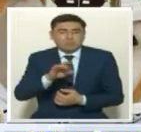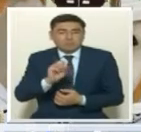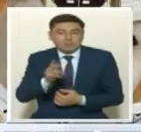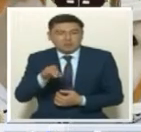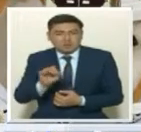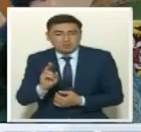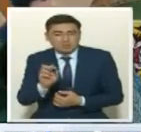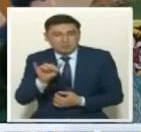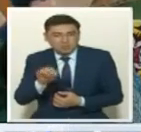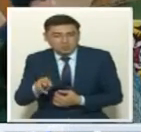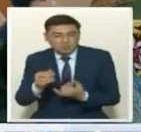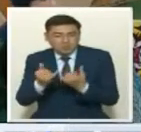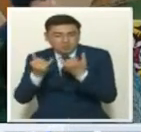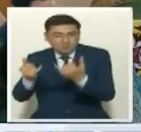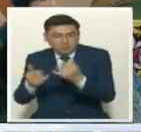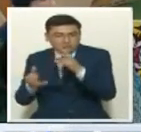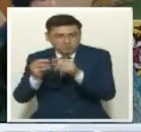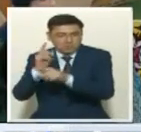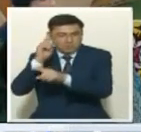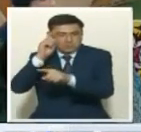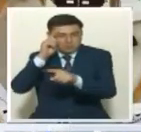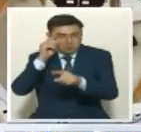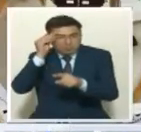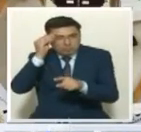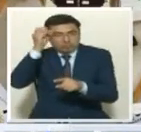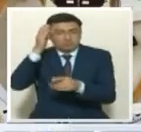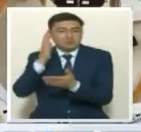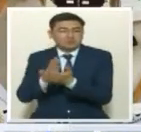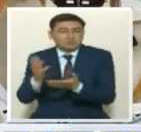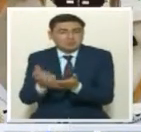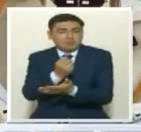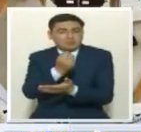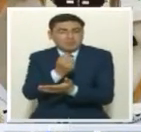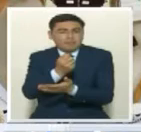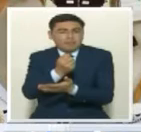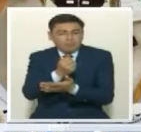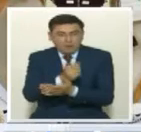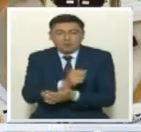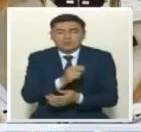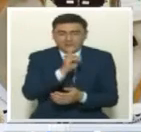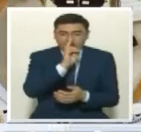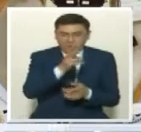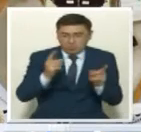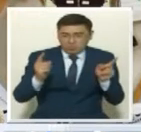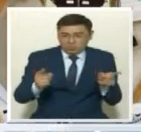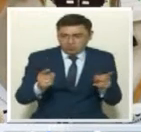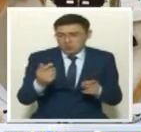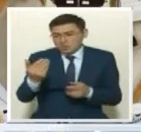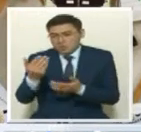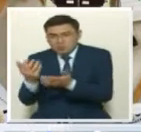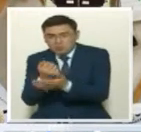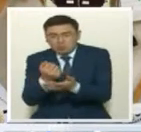арқылы білімдері толықтырылып келе жатыр. Осы жобаның өте жақсы 2 жылдың ішінде жетістік